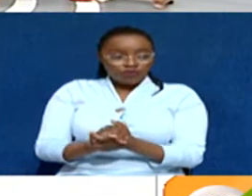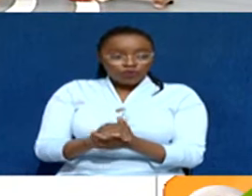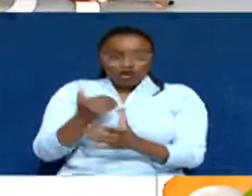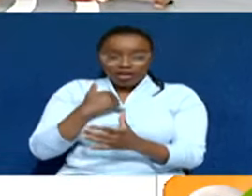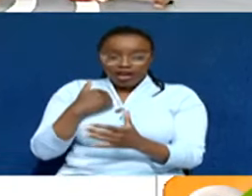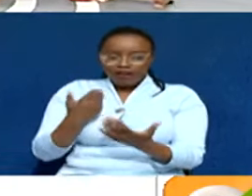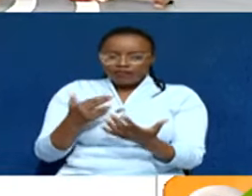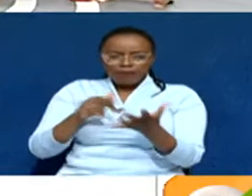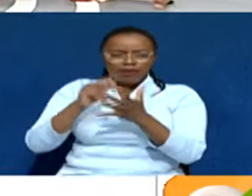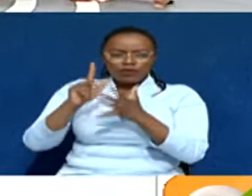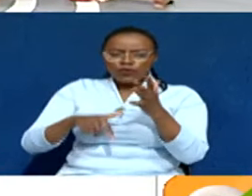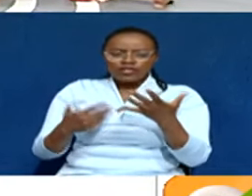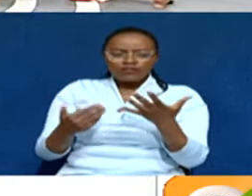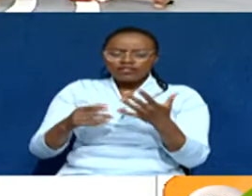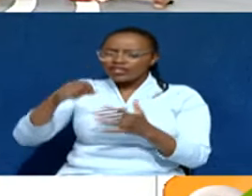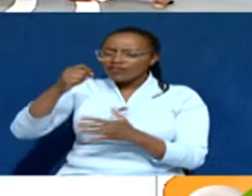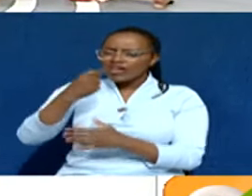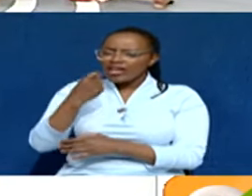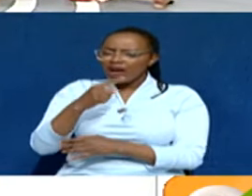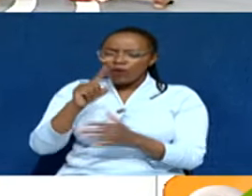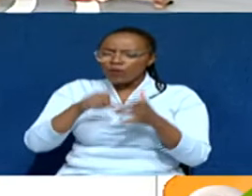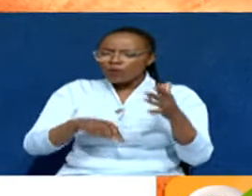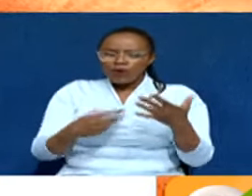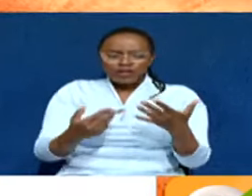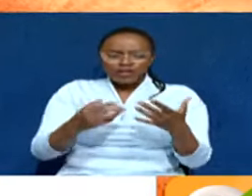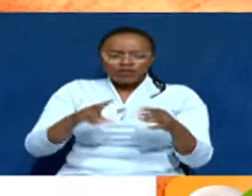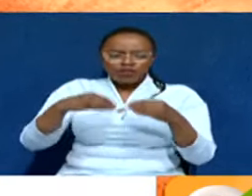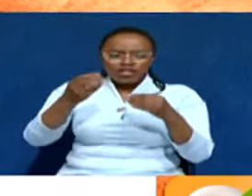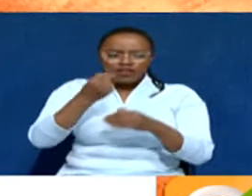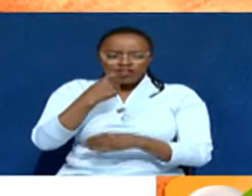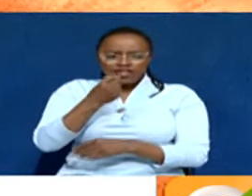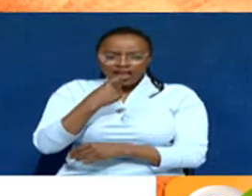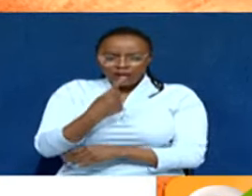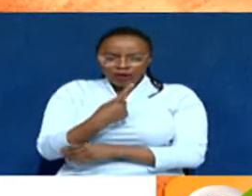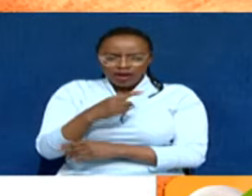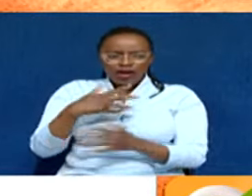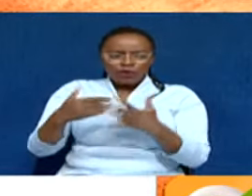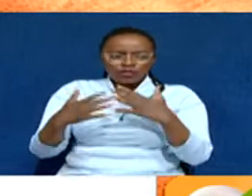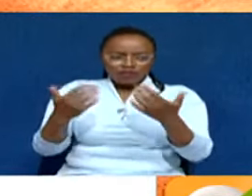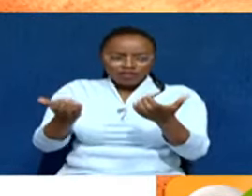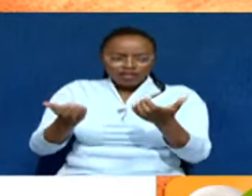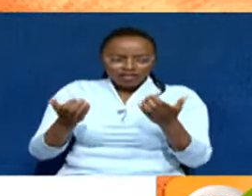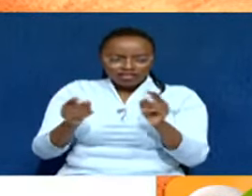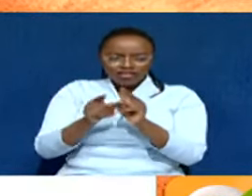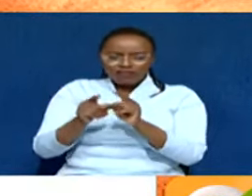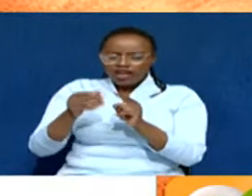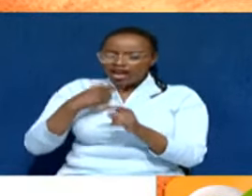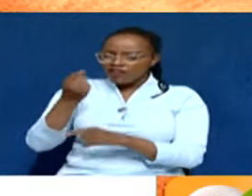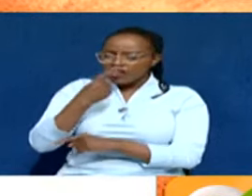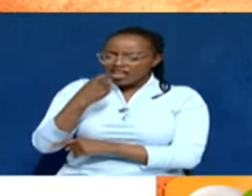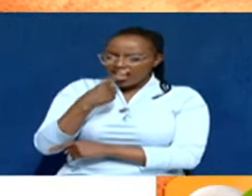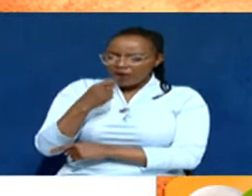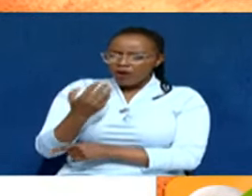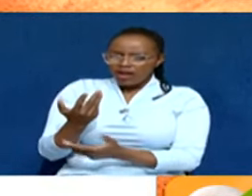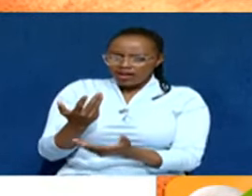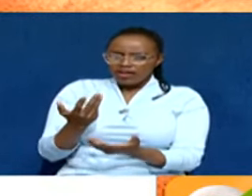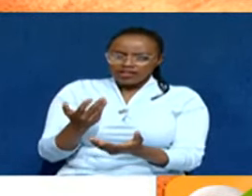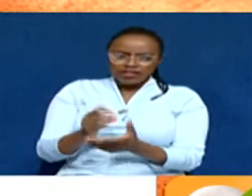housemaid. Unamaanishaje kuweka dawa? Okay, nilikuwa namwekea dawa sehemu za nyeti. simu za siri.